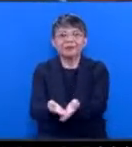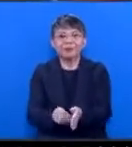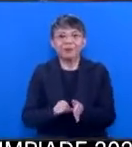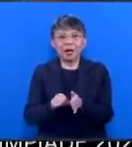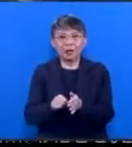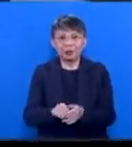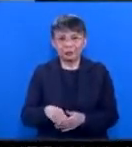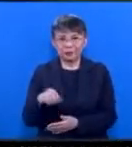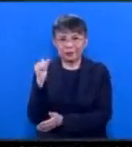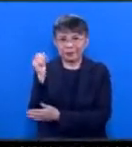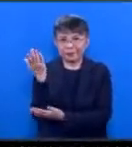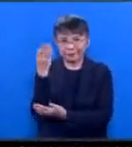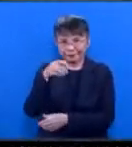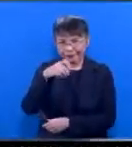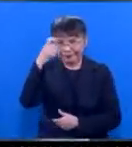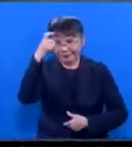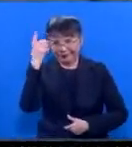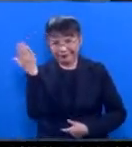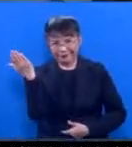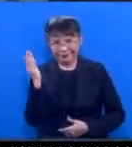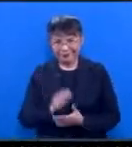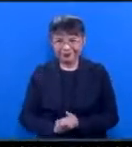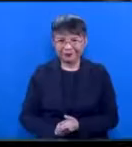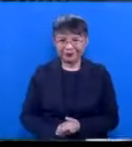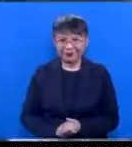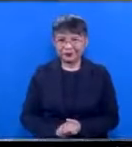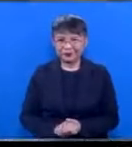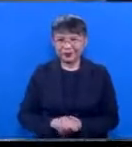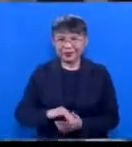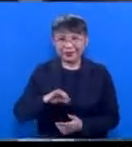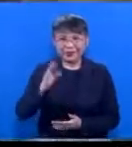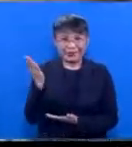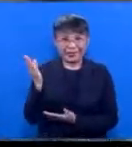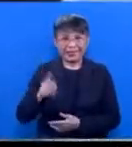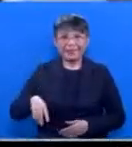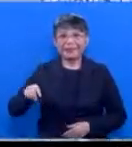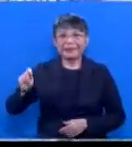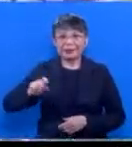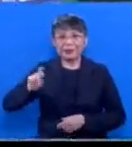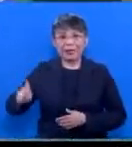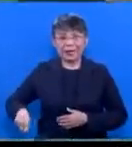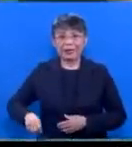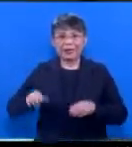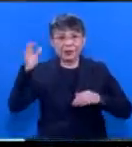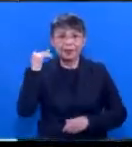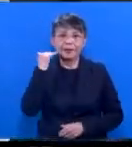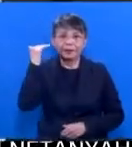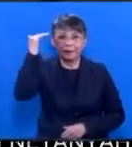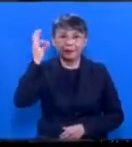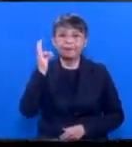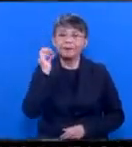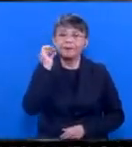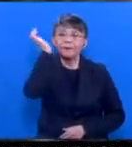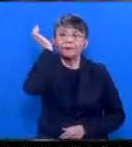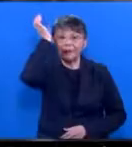Tim kuasa hukum I Gede Aryastina alias Jering mendatangi kantor Kejaksaan Negeri Denpasar Rabu siang.